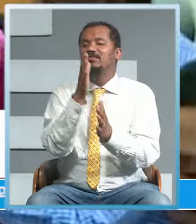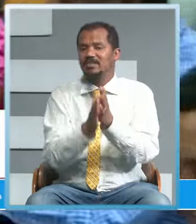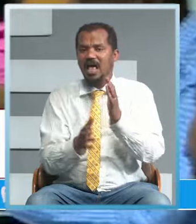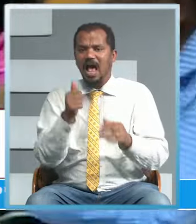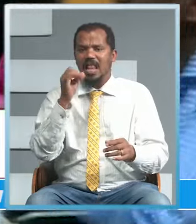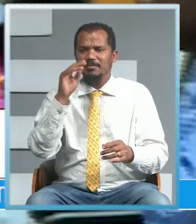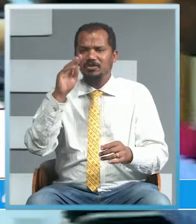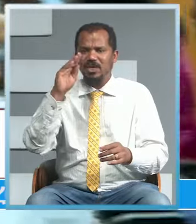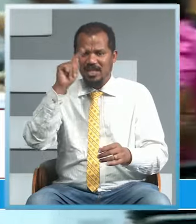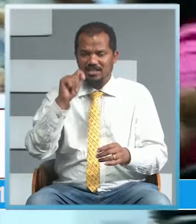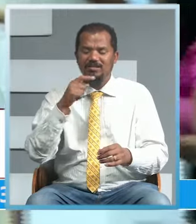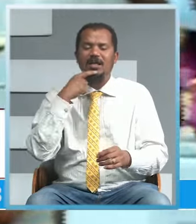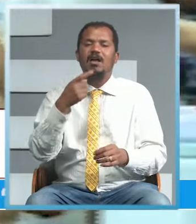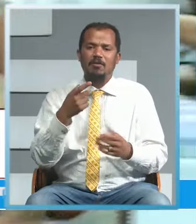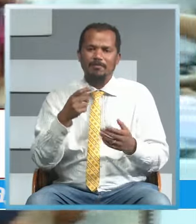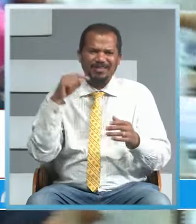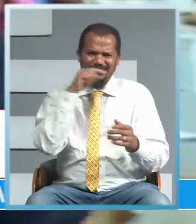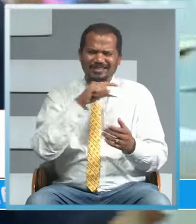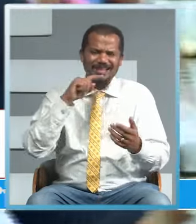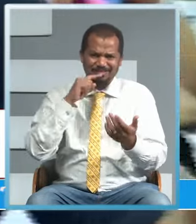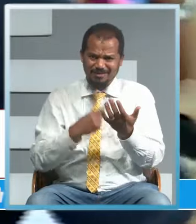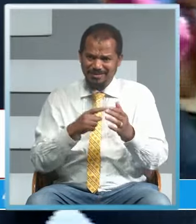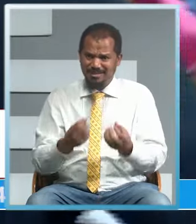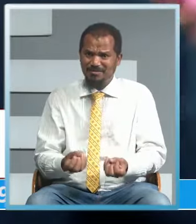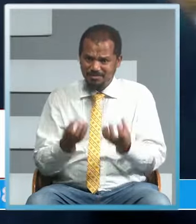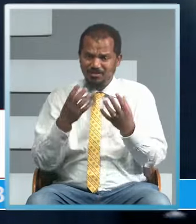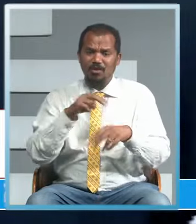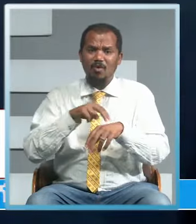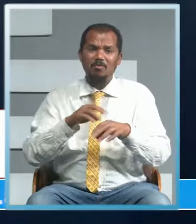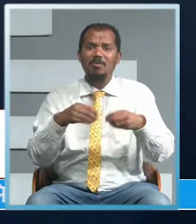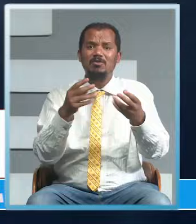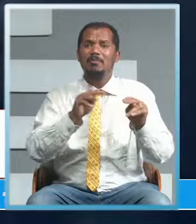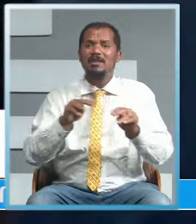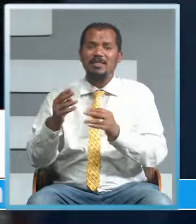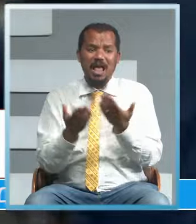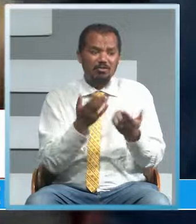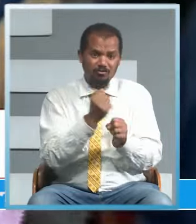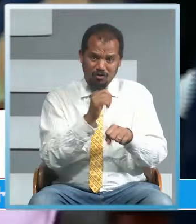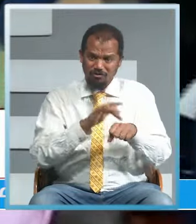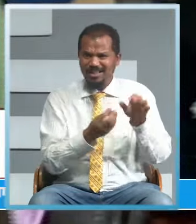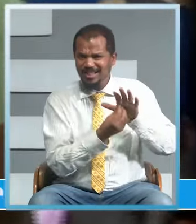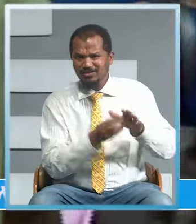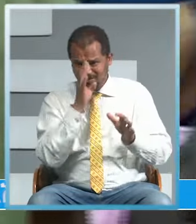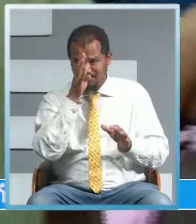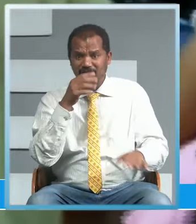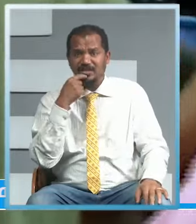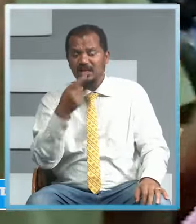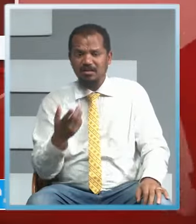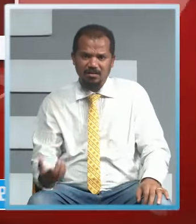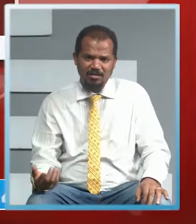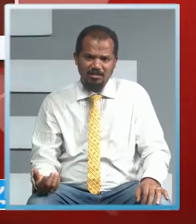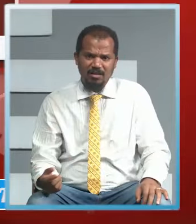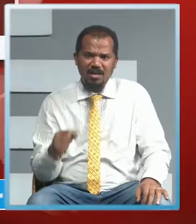ስራ አስፈጻሚ አለምሸት መሸሻ ገልጸዋል። የሐሰተኛ ሰነድ መበራከት ተቋሙ በሚሰጠው መደበኛ አገልግሎት ስራዎች ላይም ተጽዕኖ እንደሚፈጥር